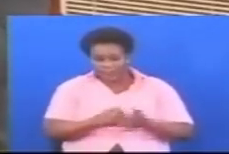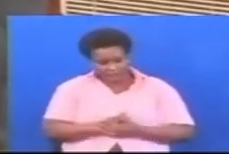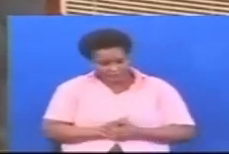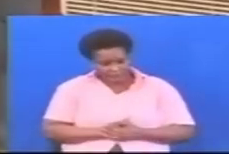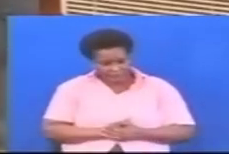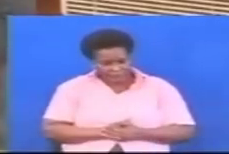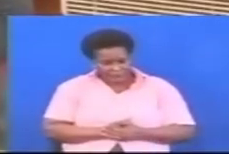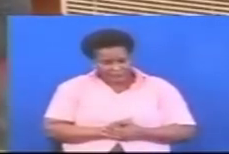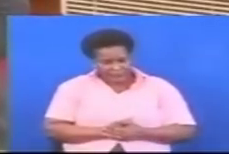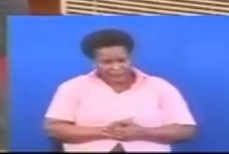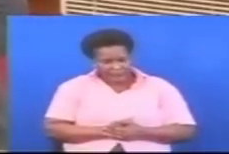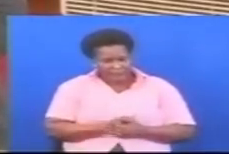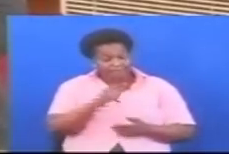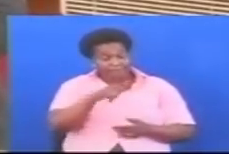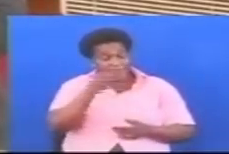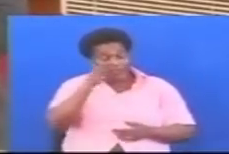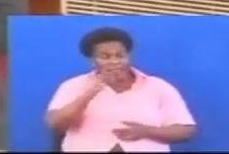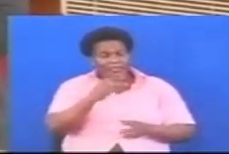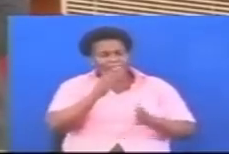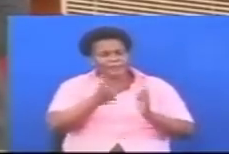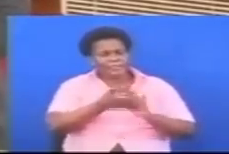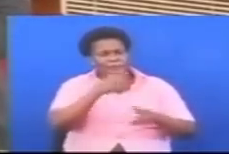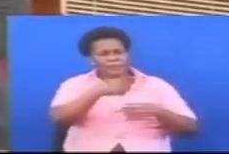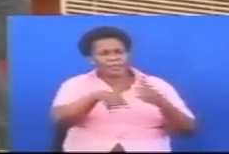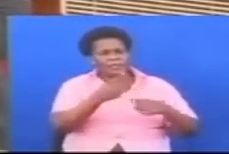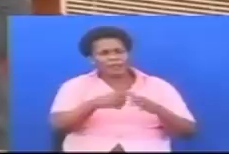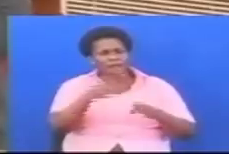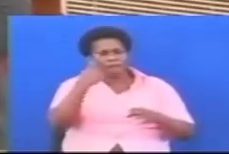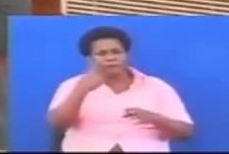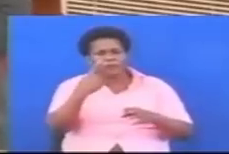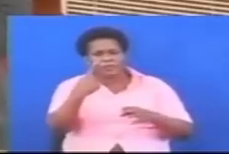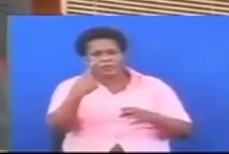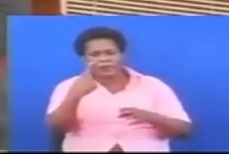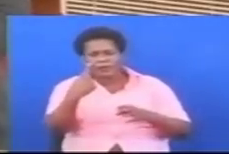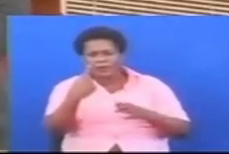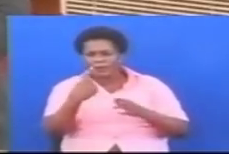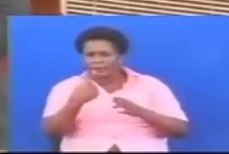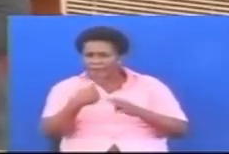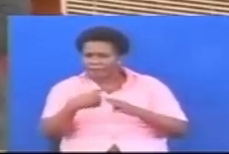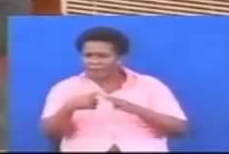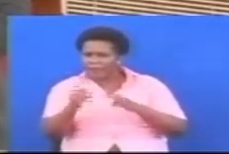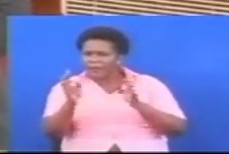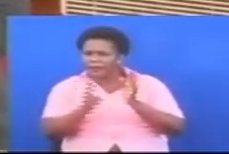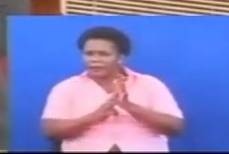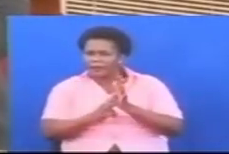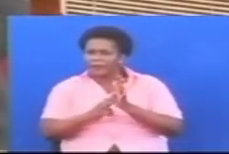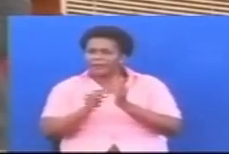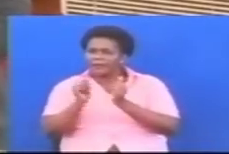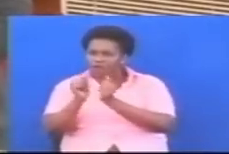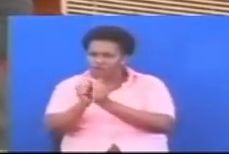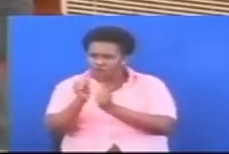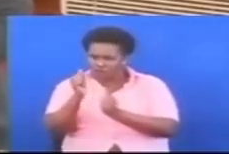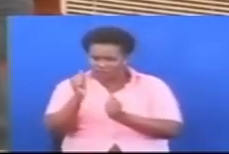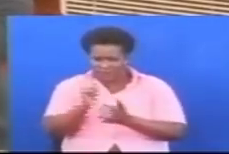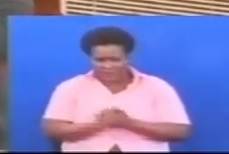miradi 1810 ilipangiwa kutekelezwa, lakini hasa miradi mpaka sasa ni